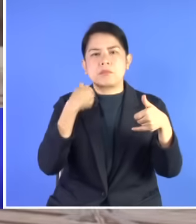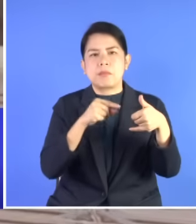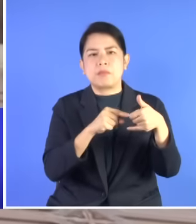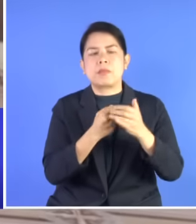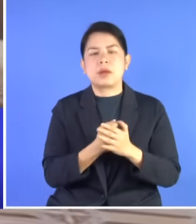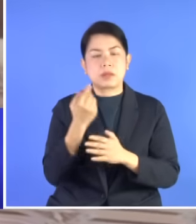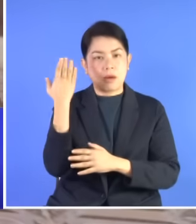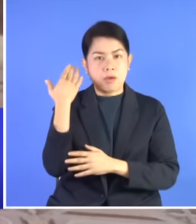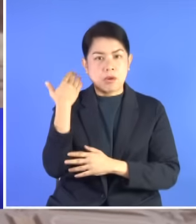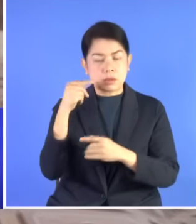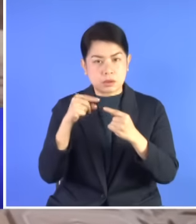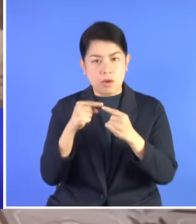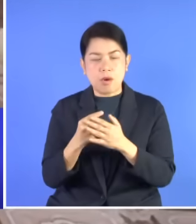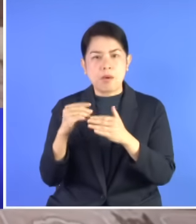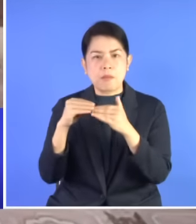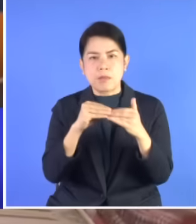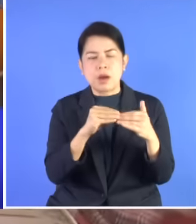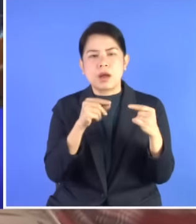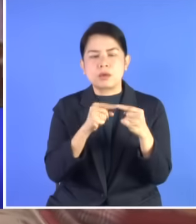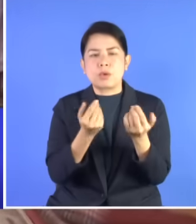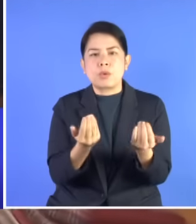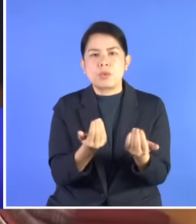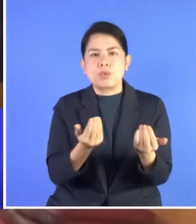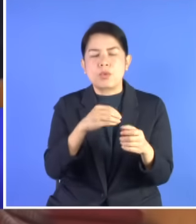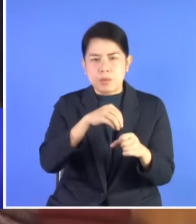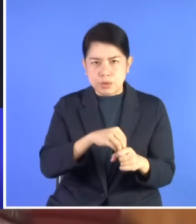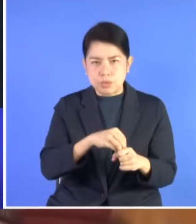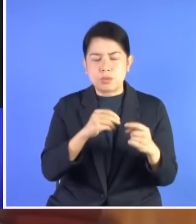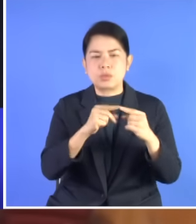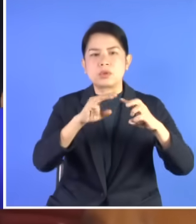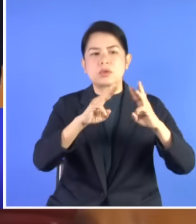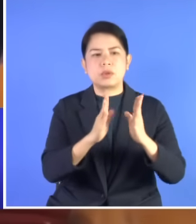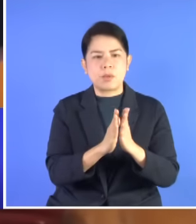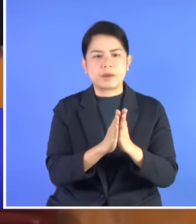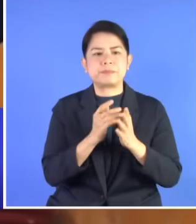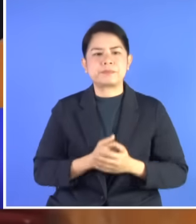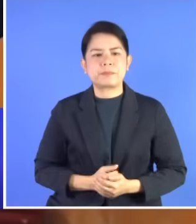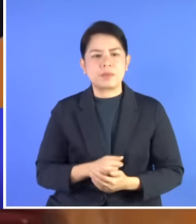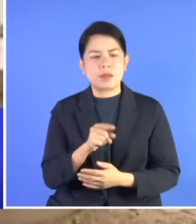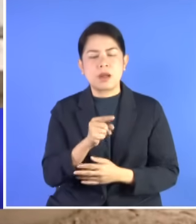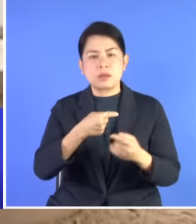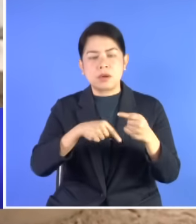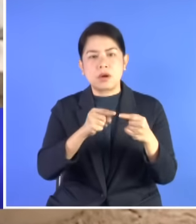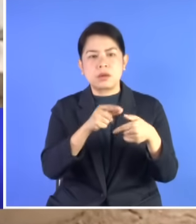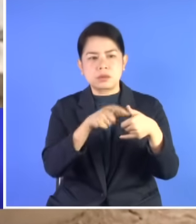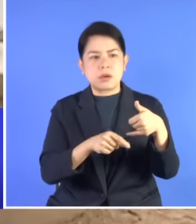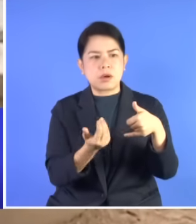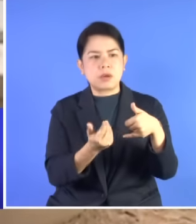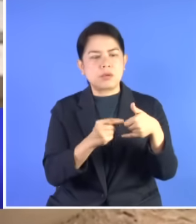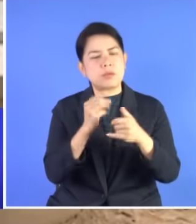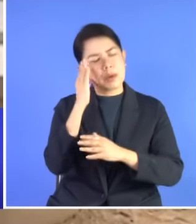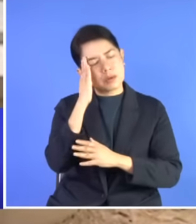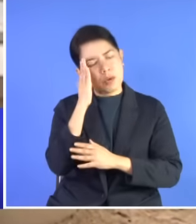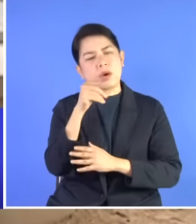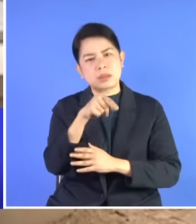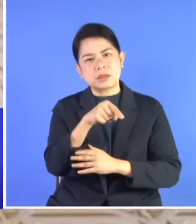ที่วัดนานแล้วเจ้าอาวาสเขาก็ให้เด็กไปนอนอยู่ที่ศาลาการประเรียนซึ่งก่อนหน้านี้น้องเนี่ยก็อยู่ที่หน้าองค์พระประธานในศ